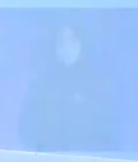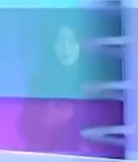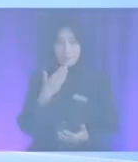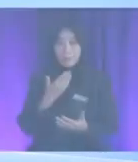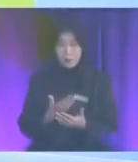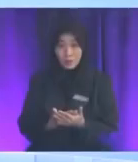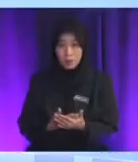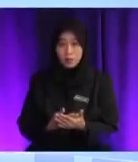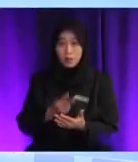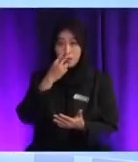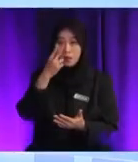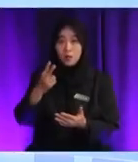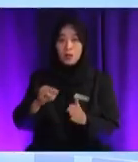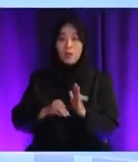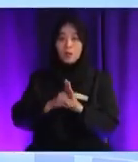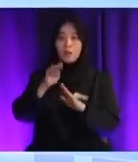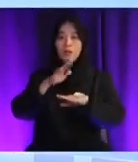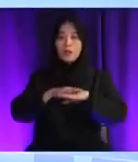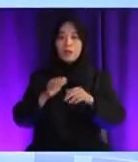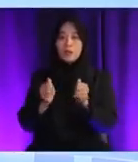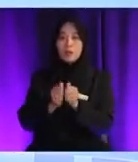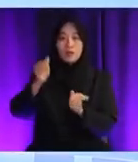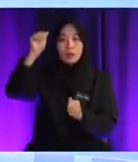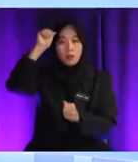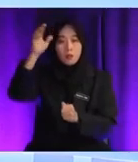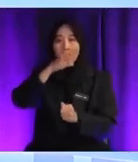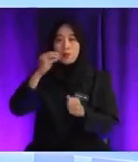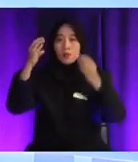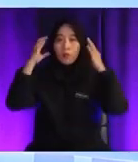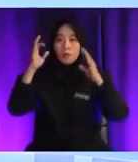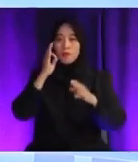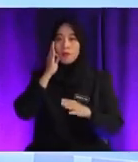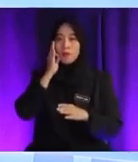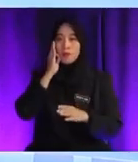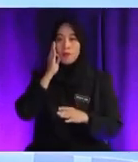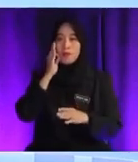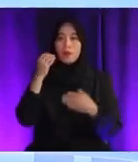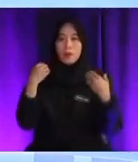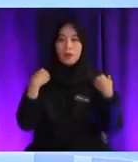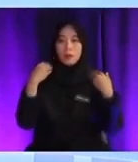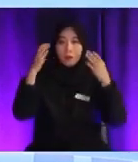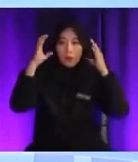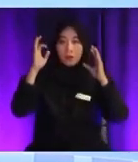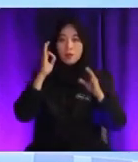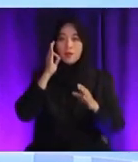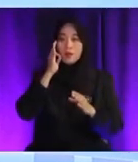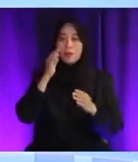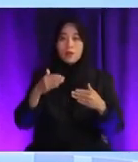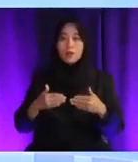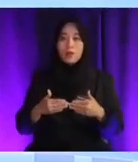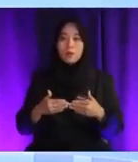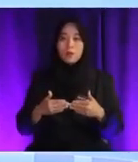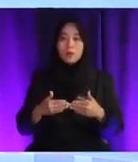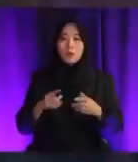Baik, masih lagi menyaksikan menengah atas bersama dengan saya, Akmal Nazri. Apa? Mana Cikgu Faridah? Ada. Cikgu Faridah, sambung balik kelas